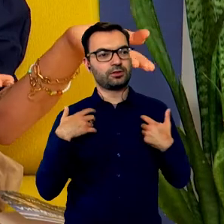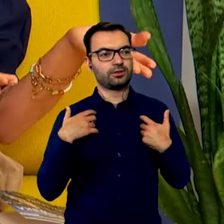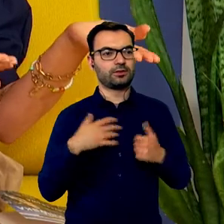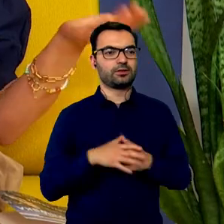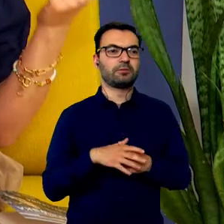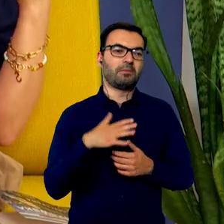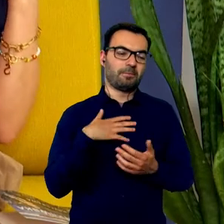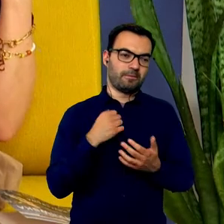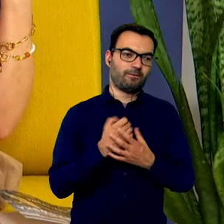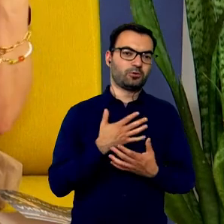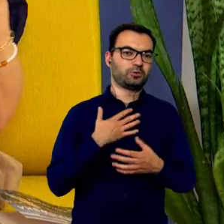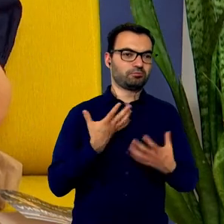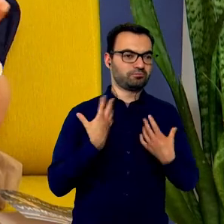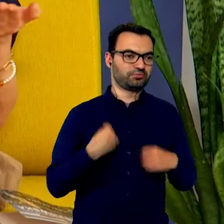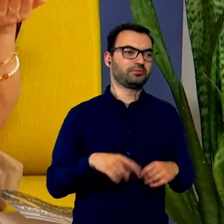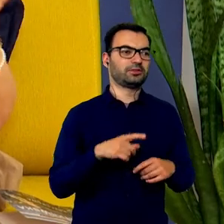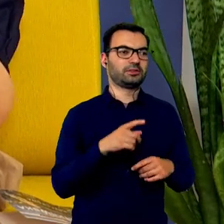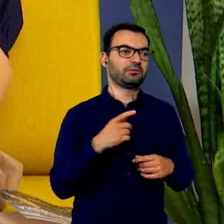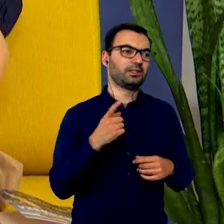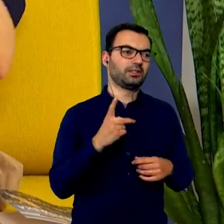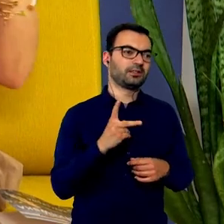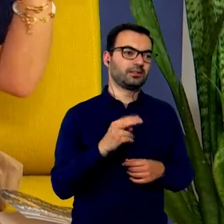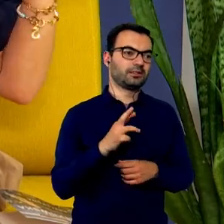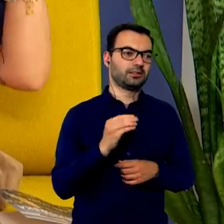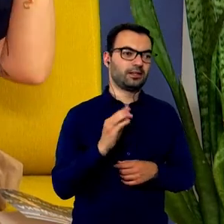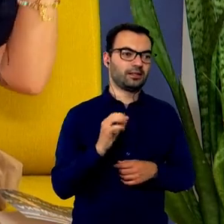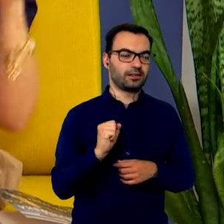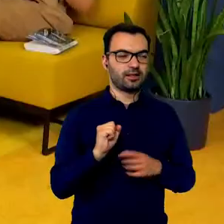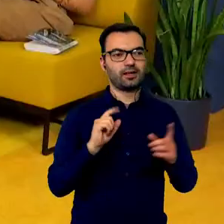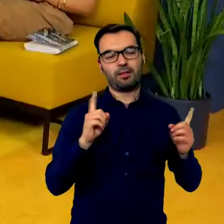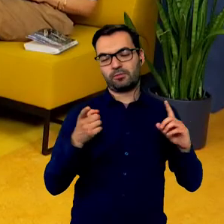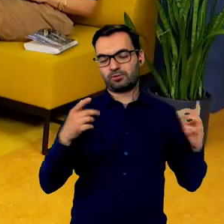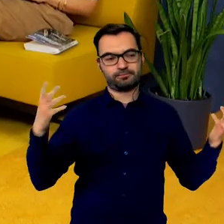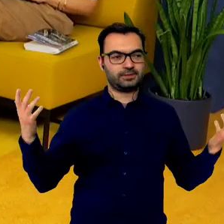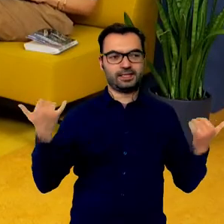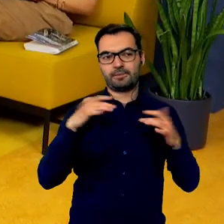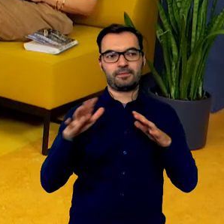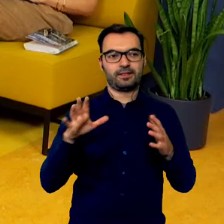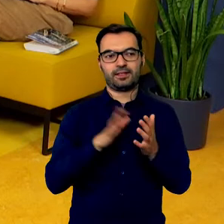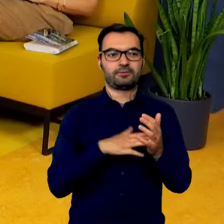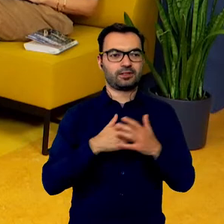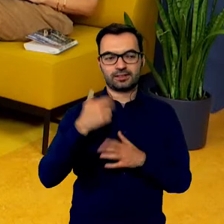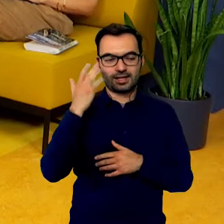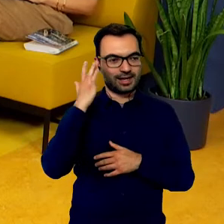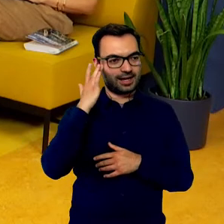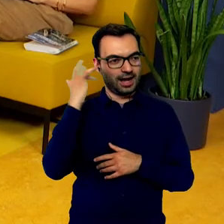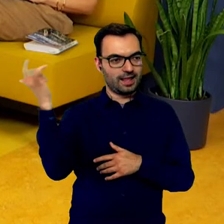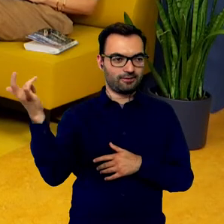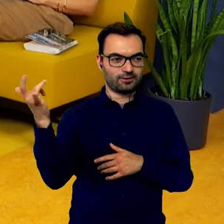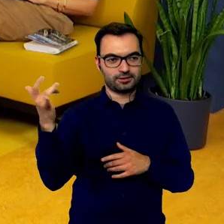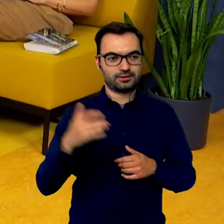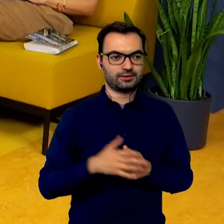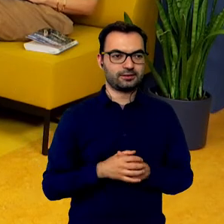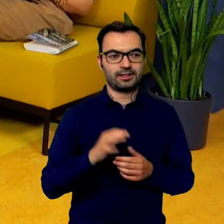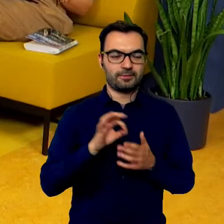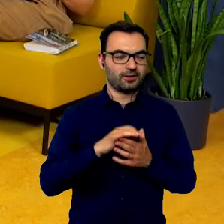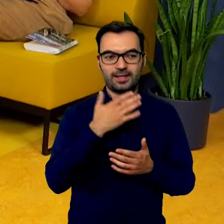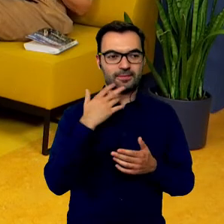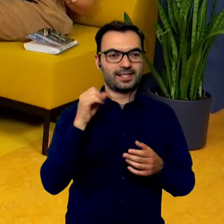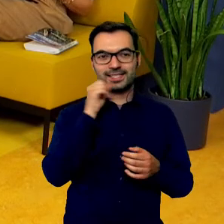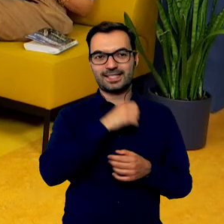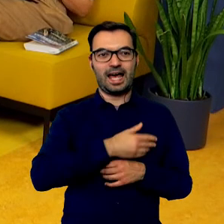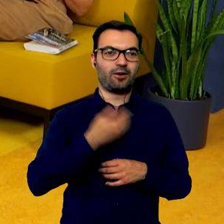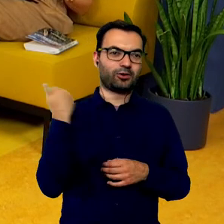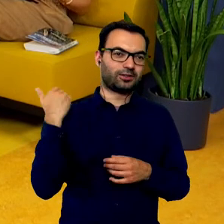u siebie na Krecie, jak i w jakimś do wyobrażenia miejscu. Niech to będzie Kalifornia, gdzie się nie dokopiemy do piwnic starożytnych, gdzie